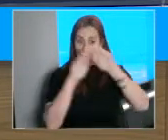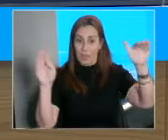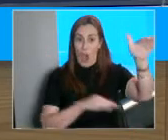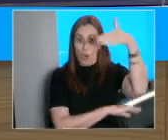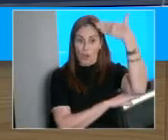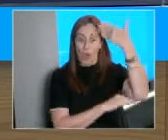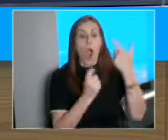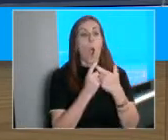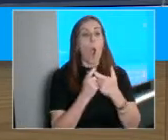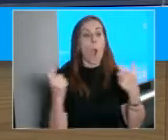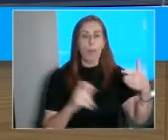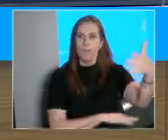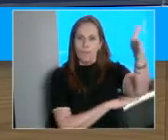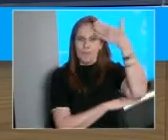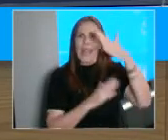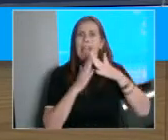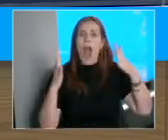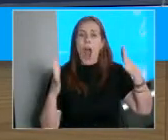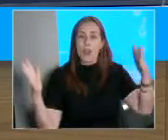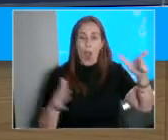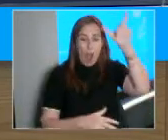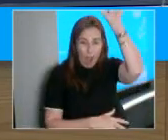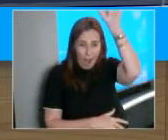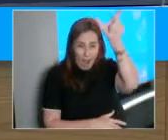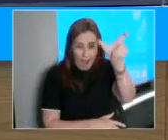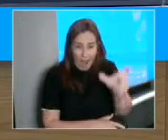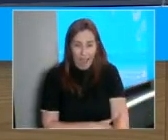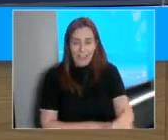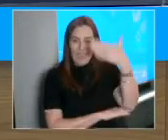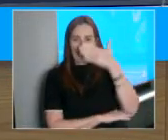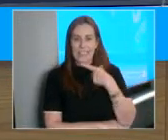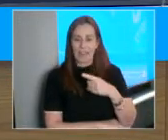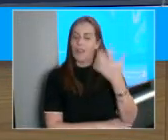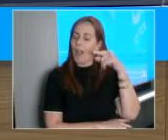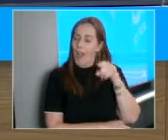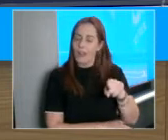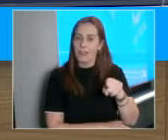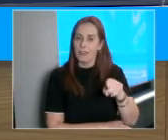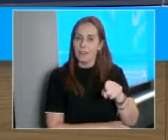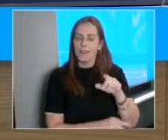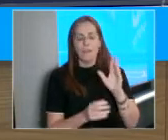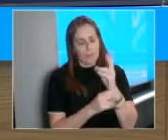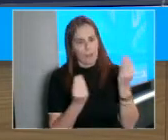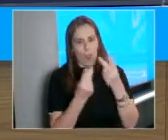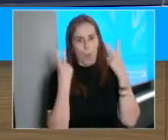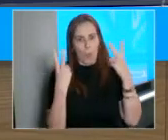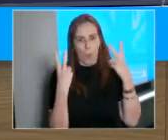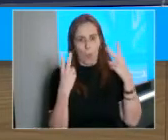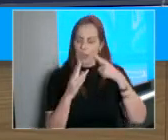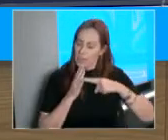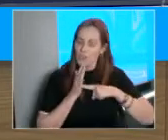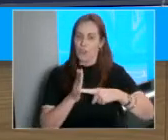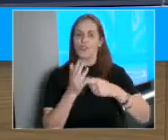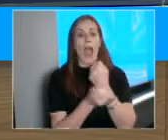קושט האולם בדגל גדול שנמתח מעל הקיר מאחורי הנואמים, ושימש כמרכיב עיצובי בולט, שהדגיש